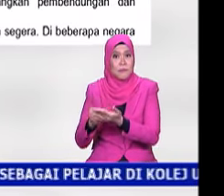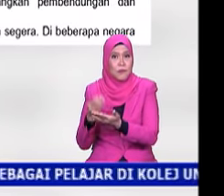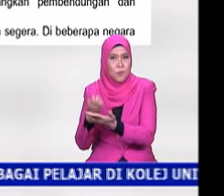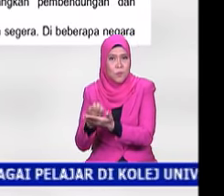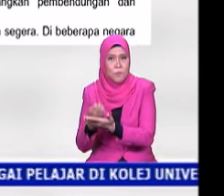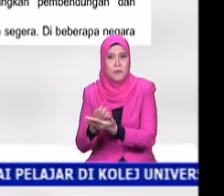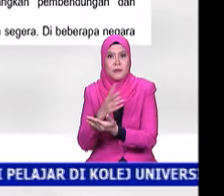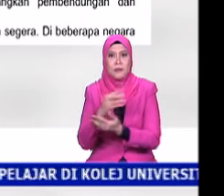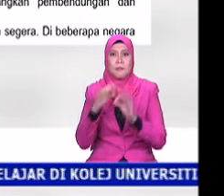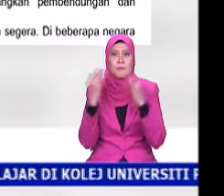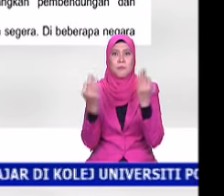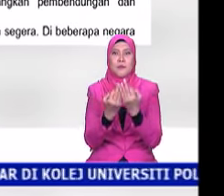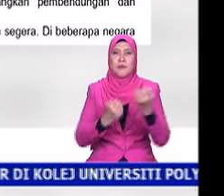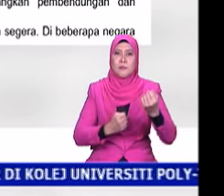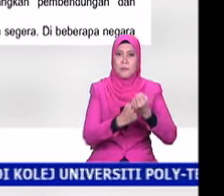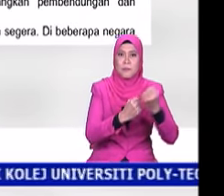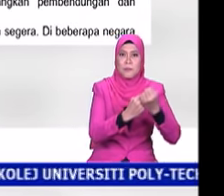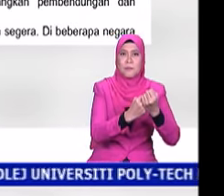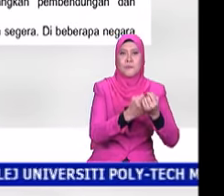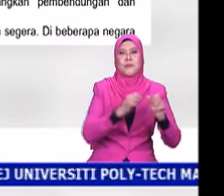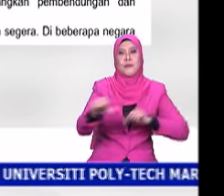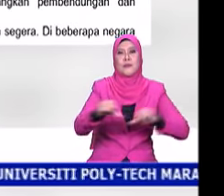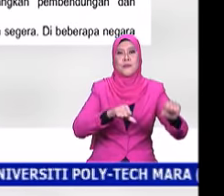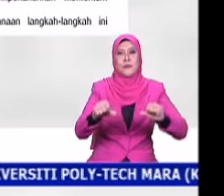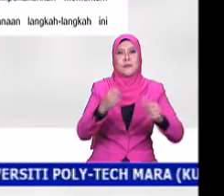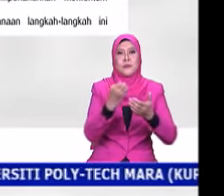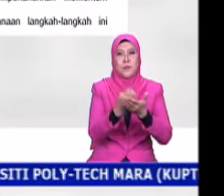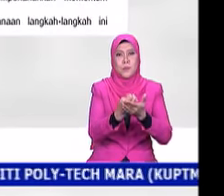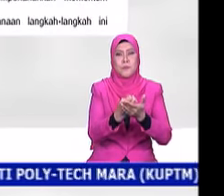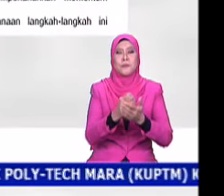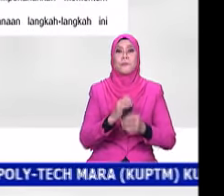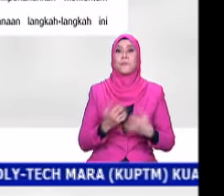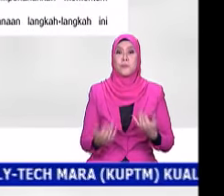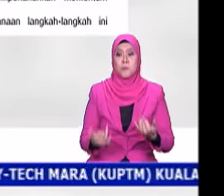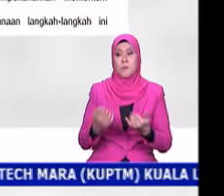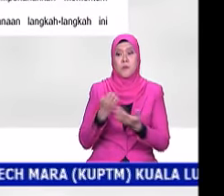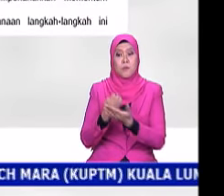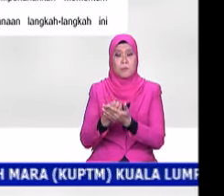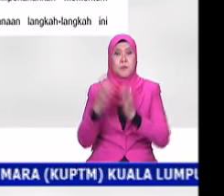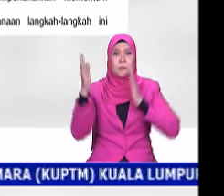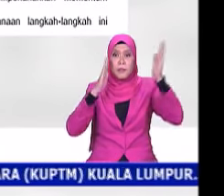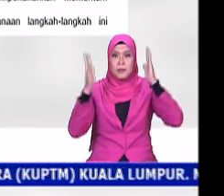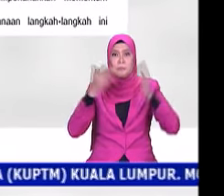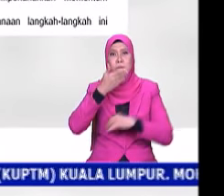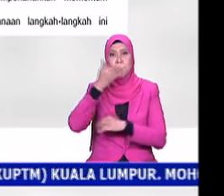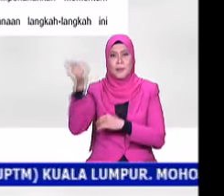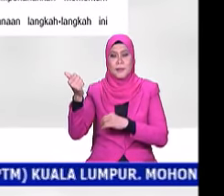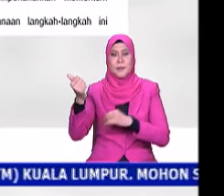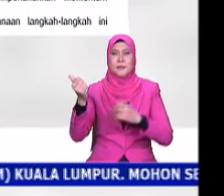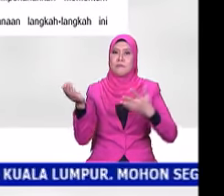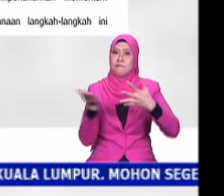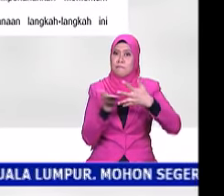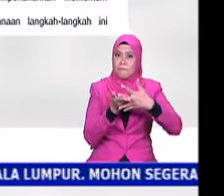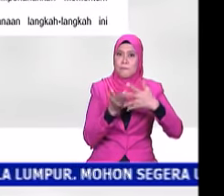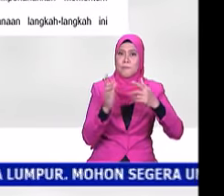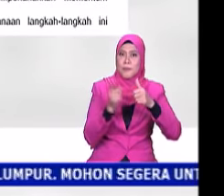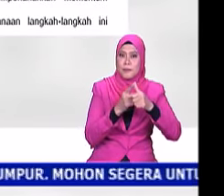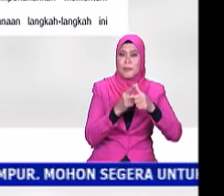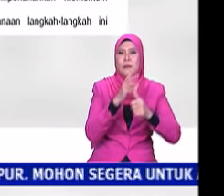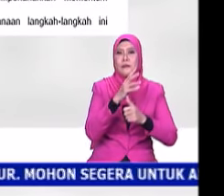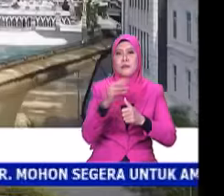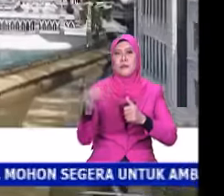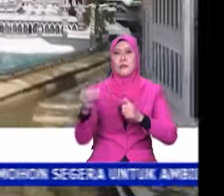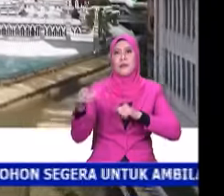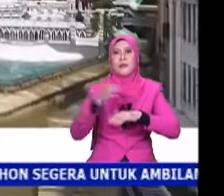serta memberikan sokongan kepada kegiatan ekonomi. Kegiatan ekonomi Malaysia lebih baik daripada jangkaan pada suku pertama tahun ini, terutamanya